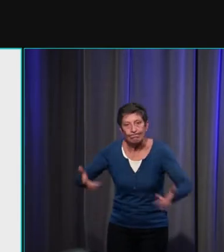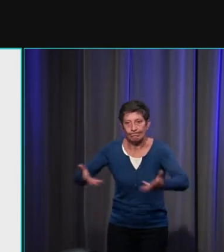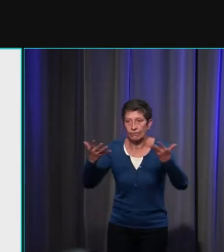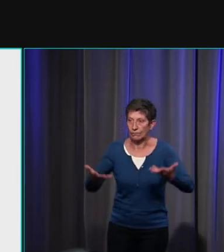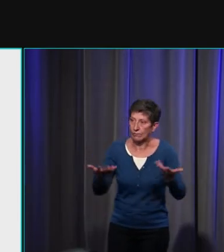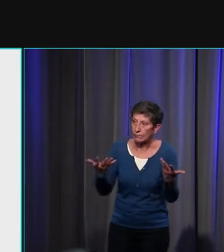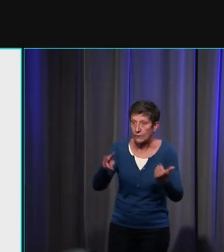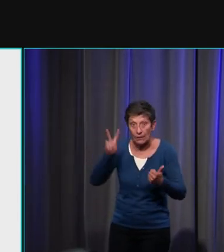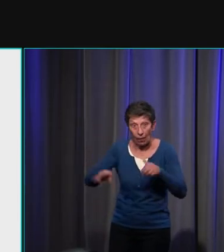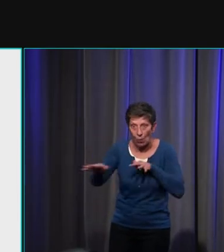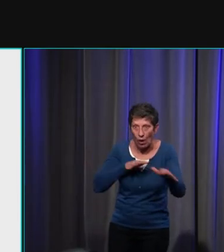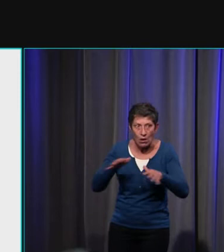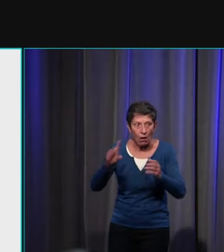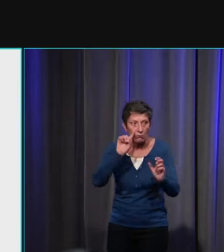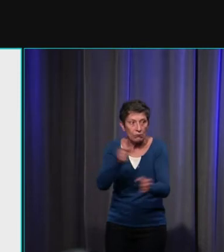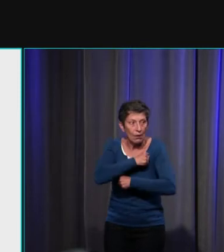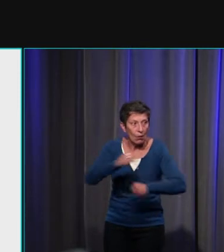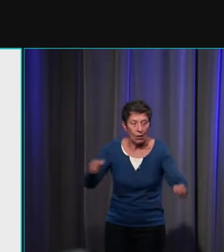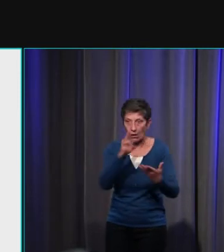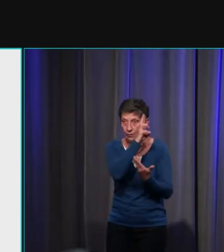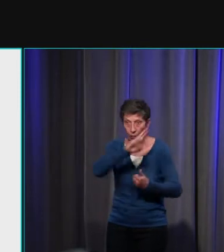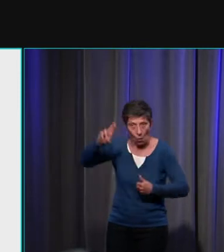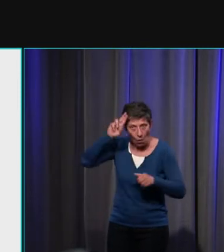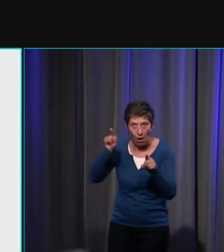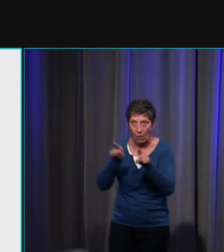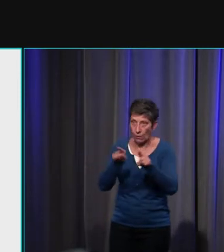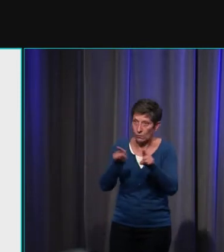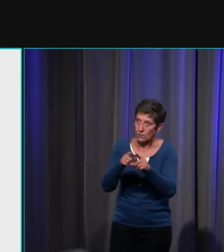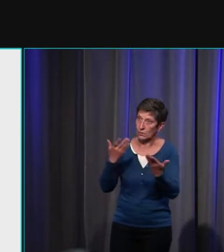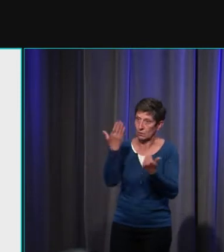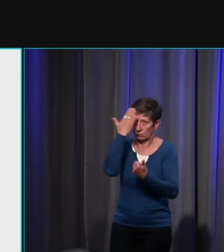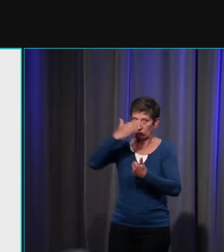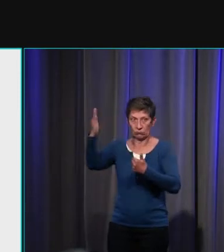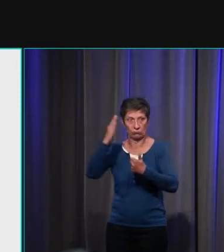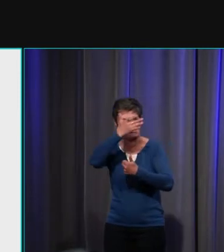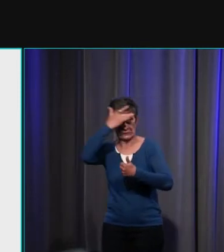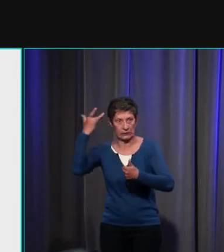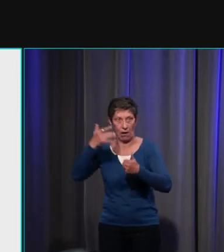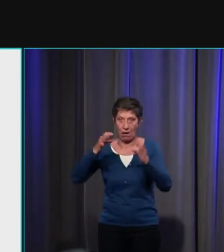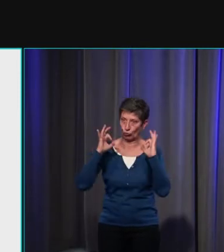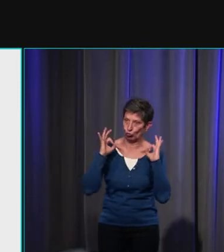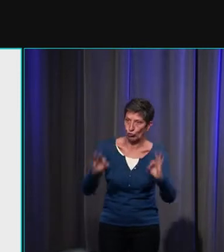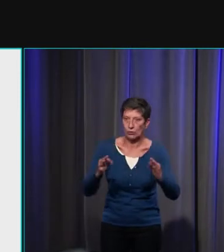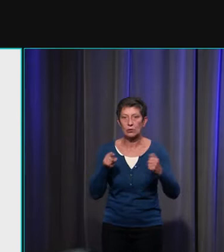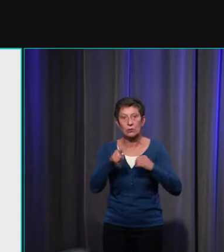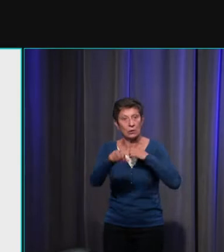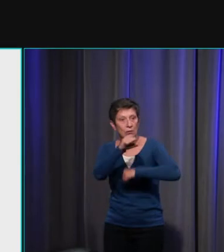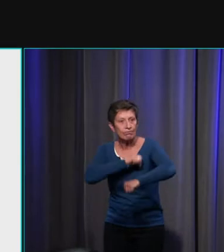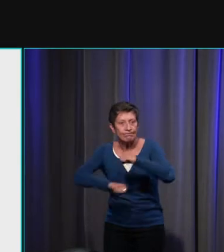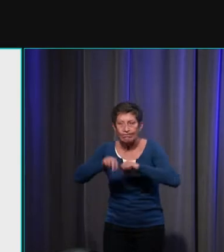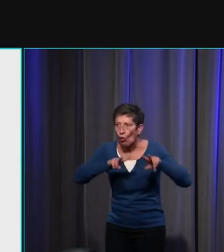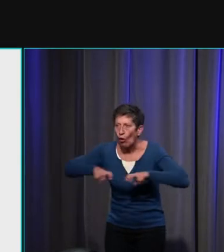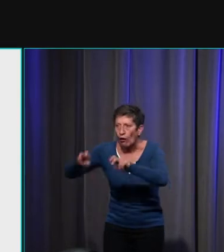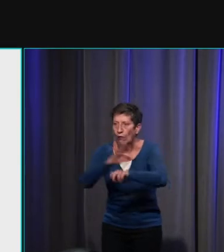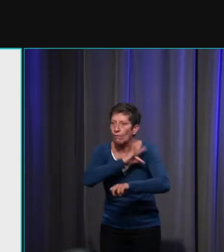force de moyens exceptionnels arwa aussi qu'il ya déjà une réputation de sainteté de justice qui a organisé une grande enquête en france